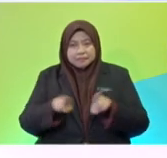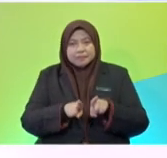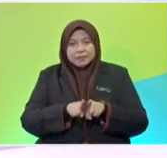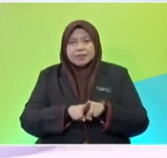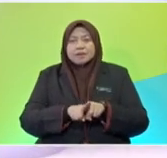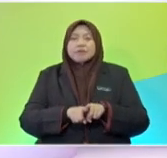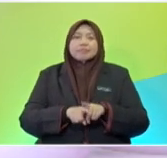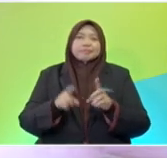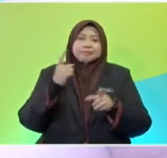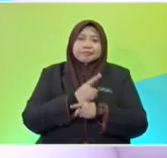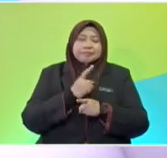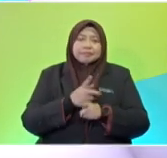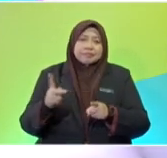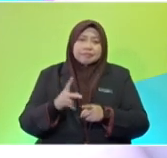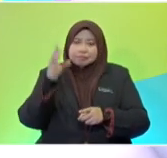boleh